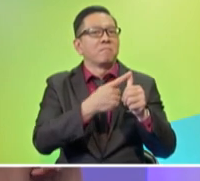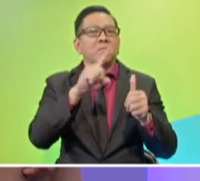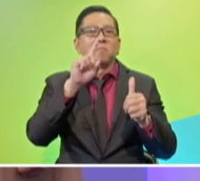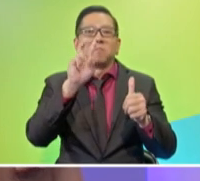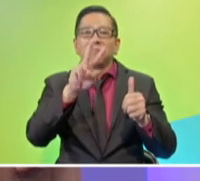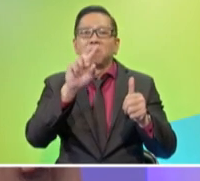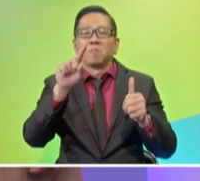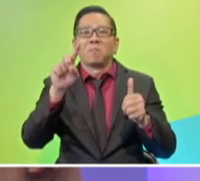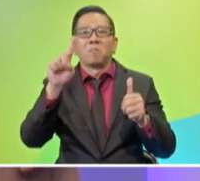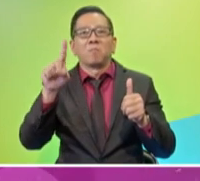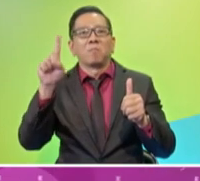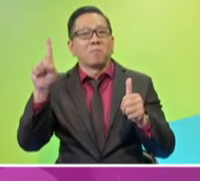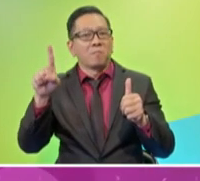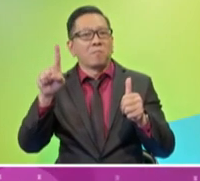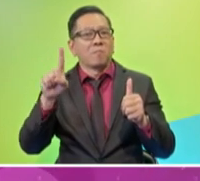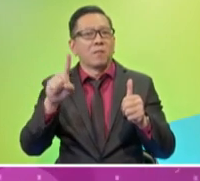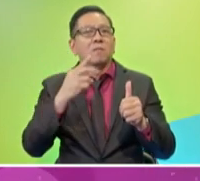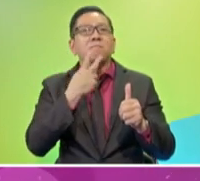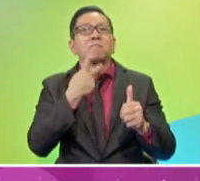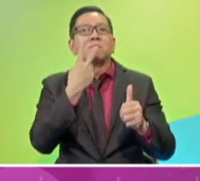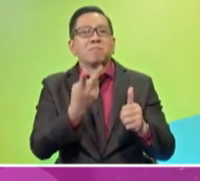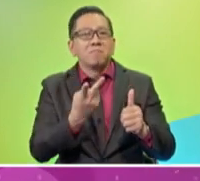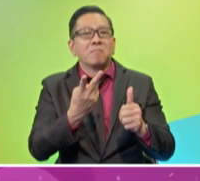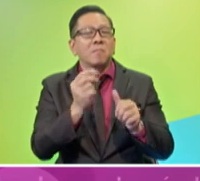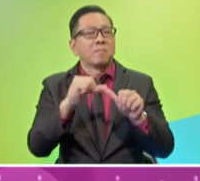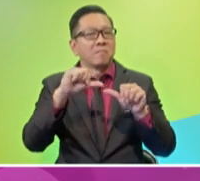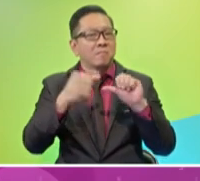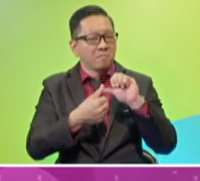2.2.1 menyebut angka sifar. MA